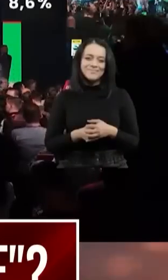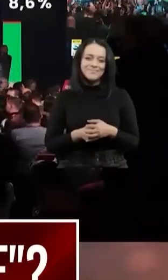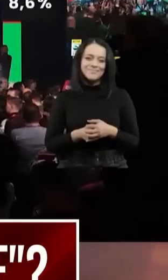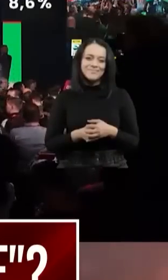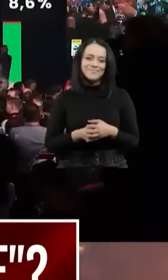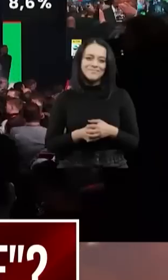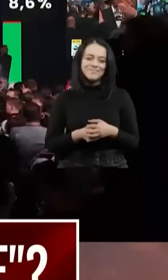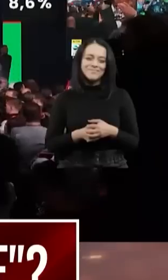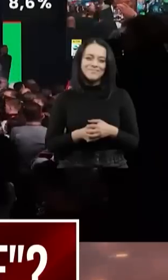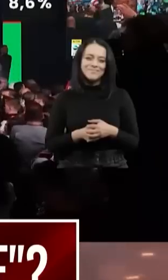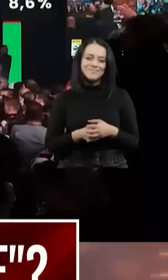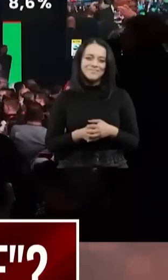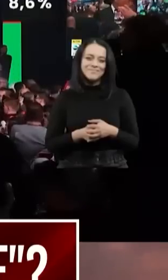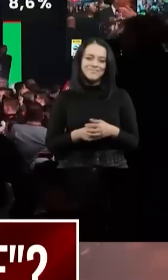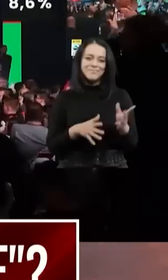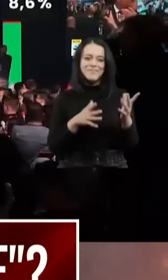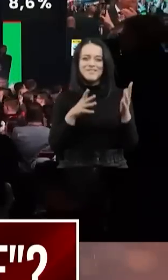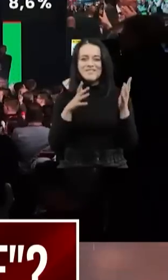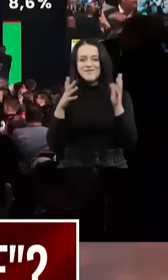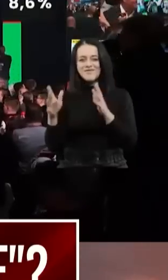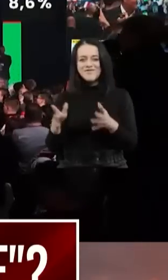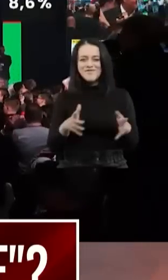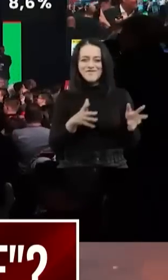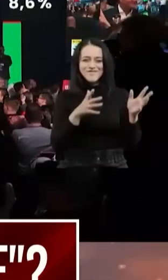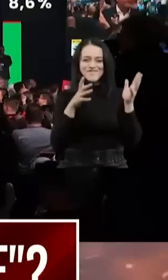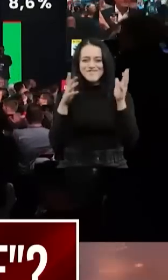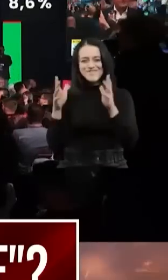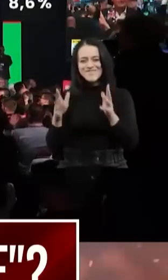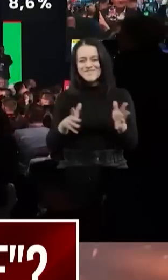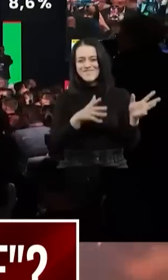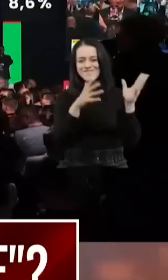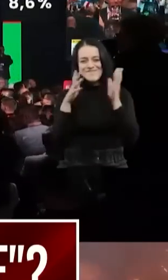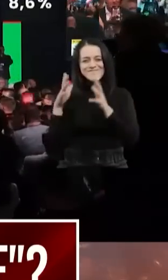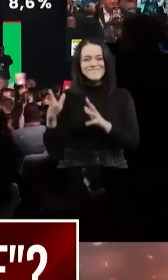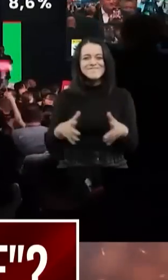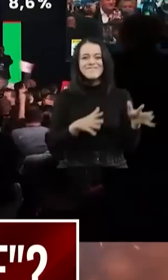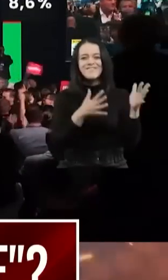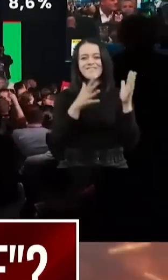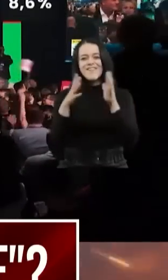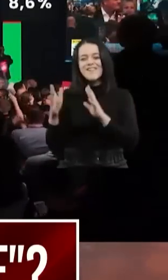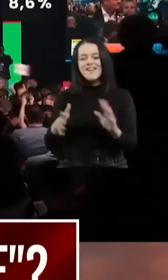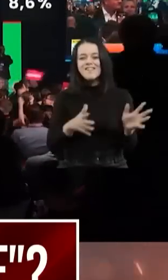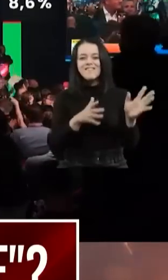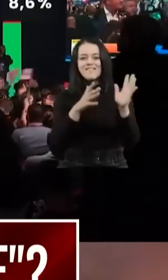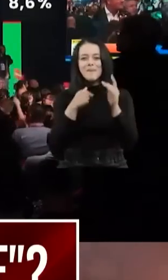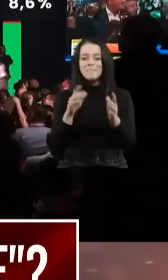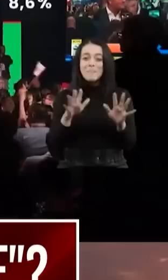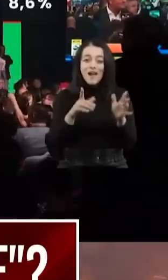tym kierunku. Jeżeli pójdzie, to wydaje mi się, że pierwszym krokiem Donalda Tuska to będzie odciągnięcie kilku posłów z lewicy.